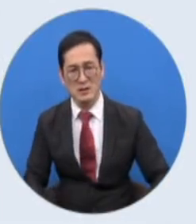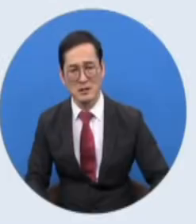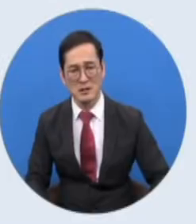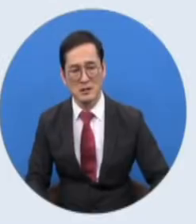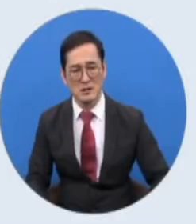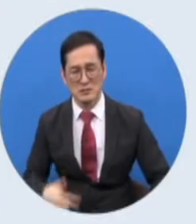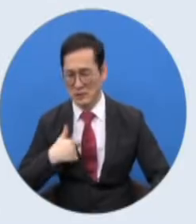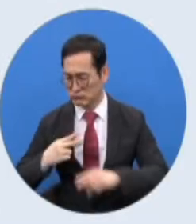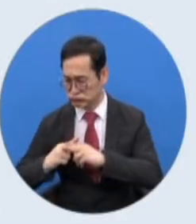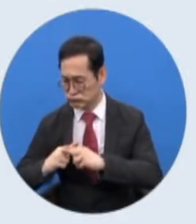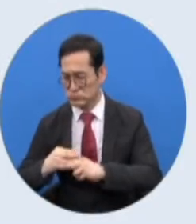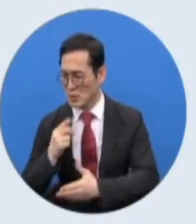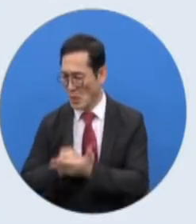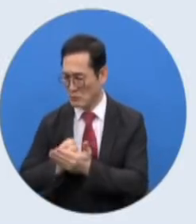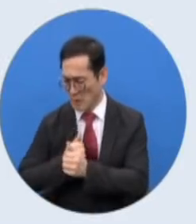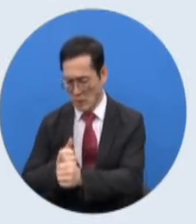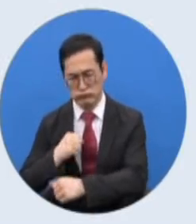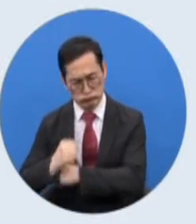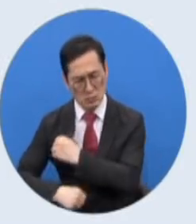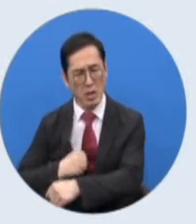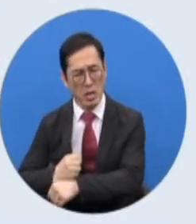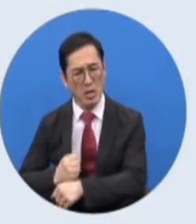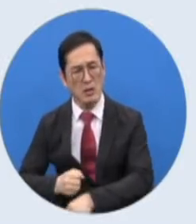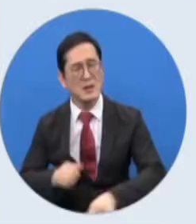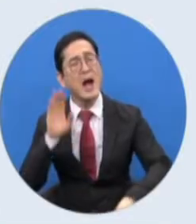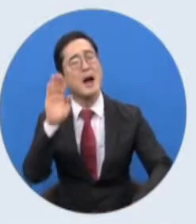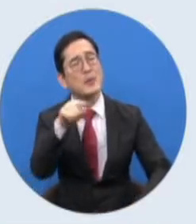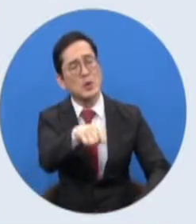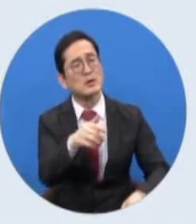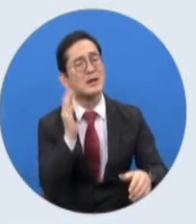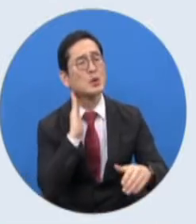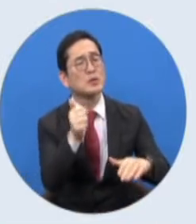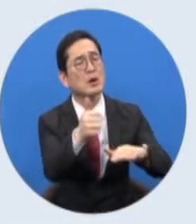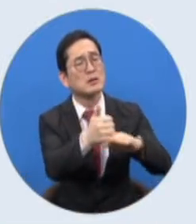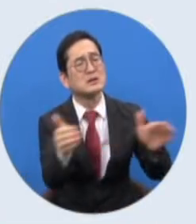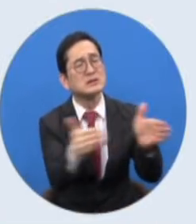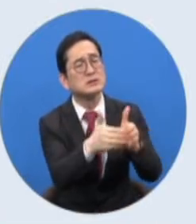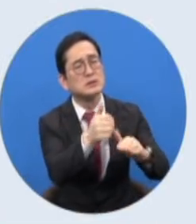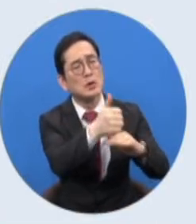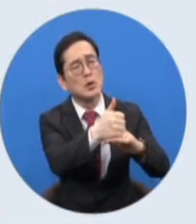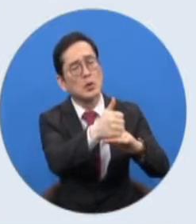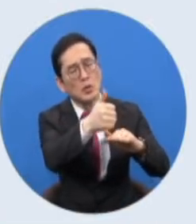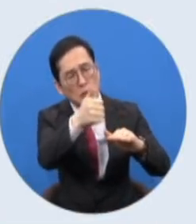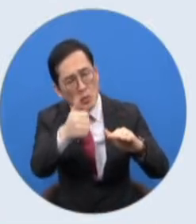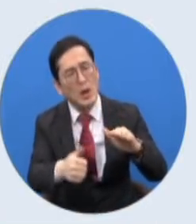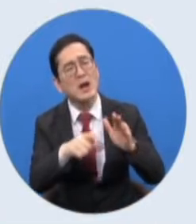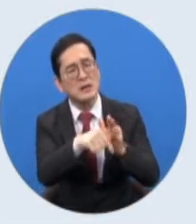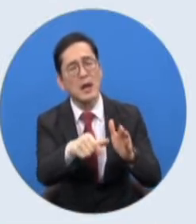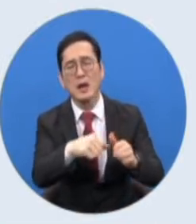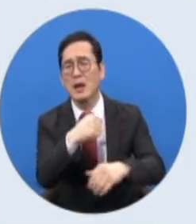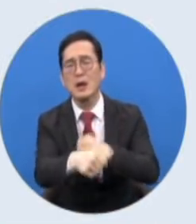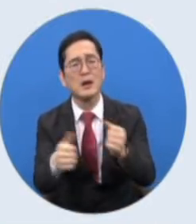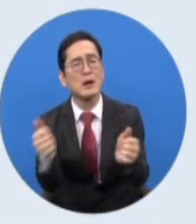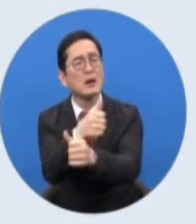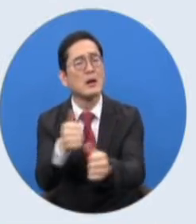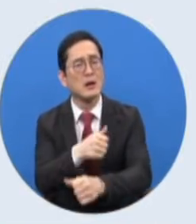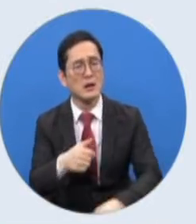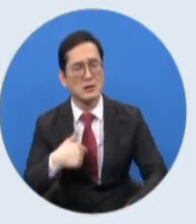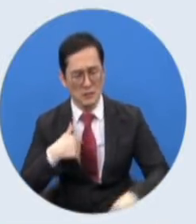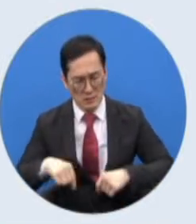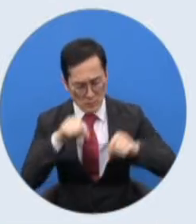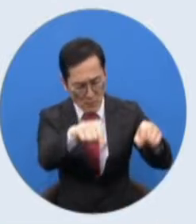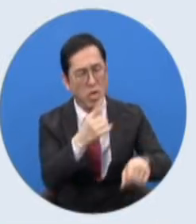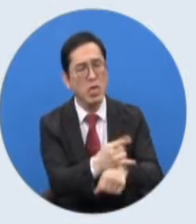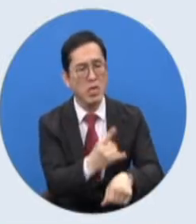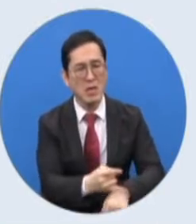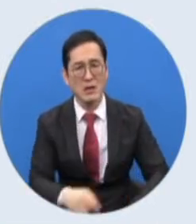한데 정말로 청와대 인사 중에 누군가가 이렇게 격앙된 반응, 우리도 임기 말에 법대로 할 테니 당신도